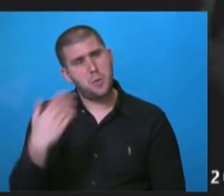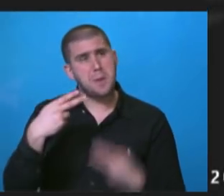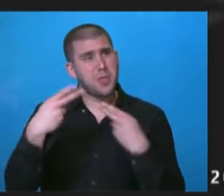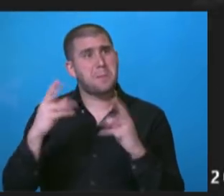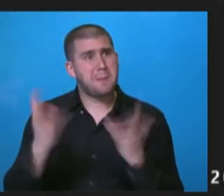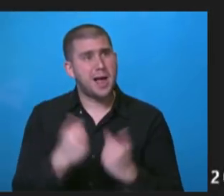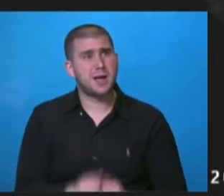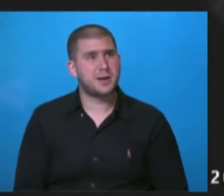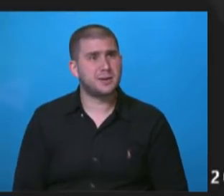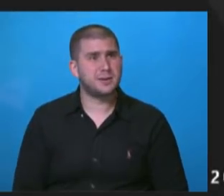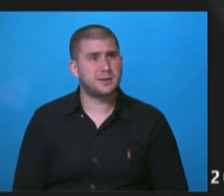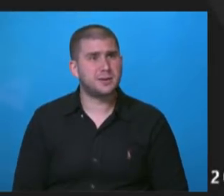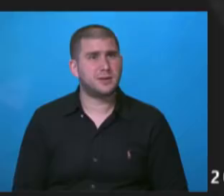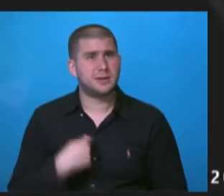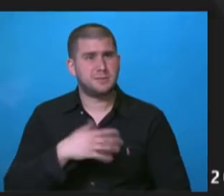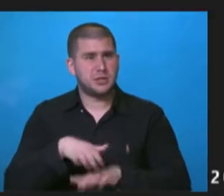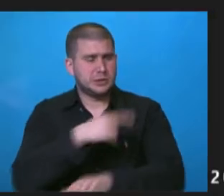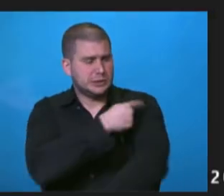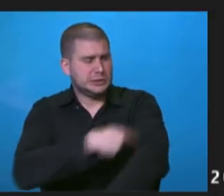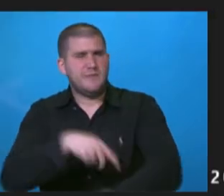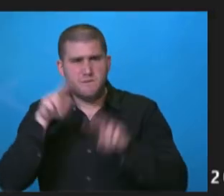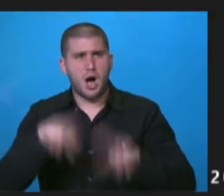זריז. יואו, כולי פתוח, אחי.